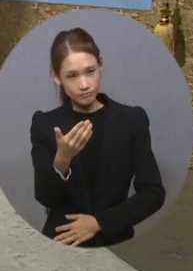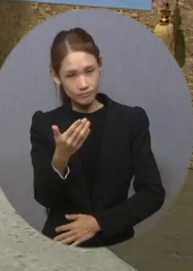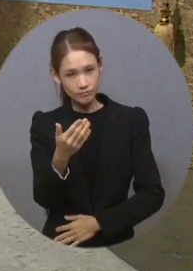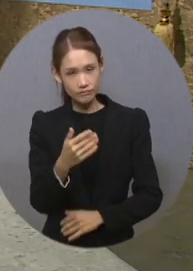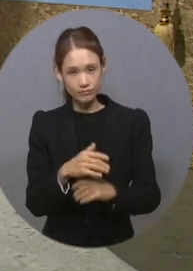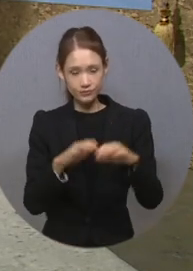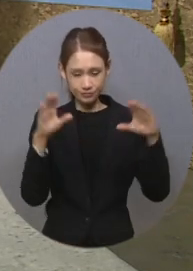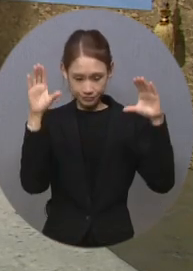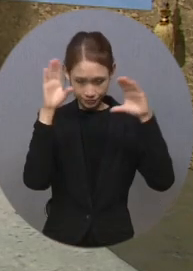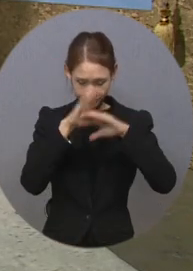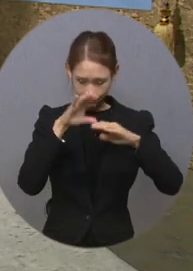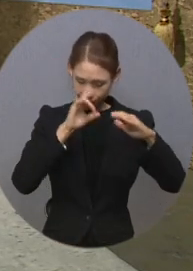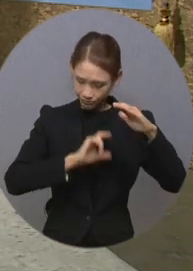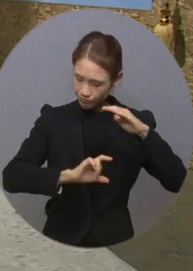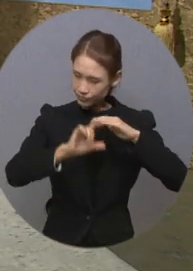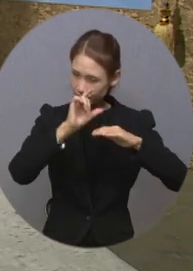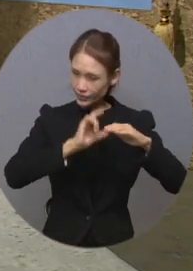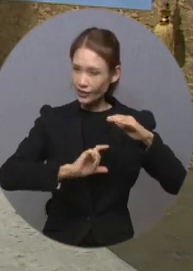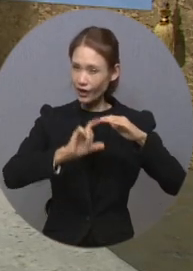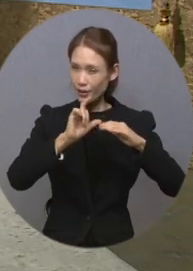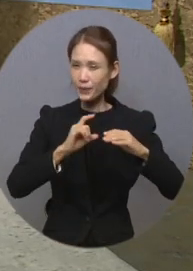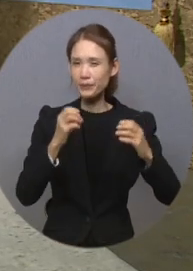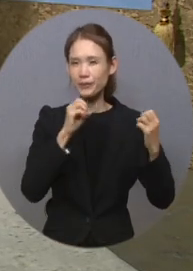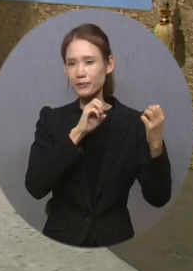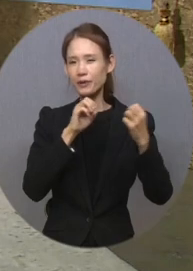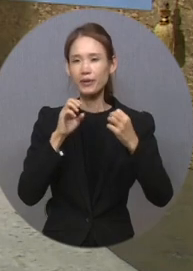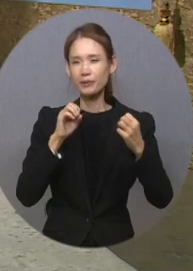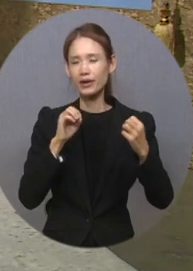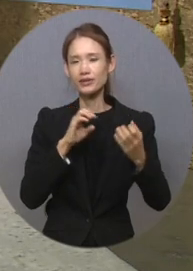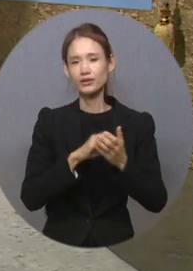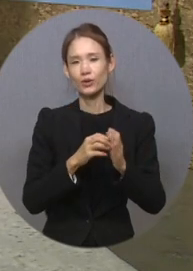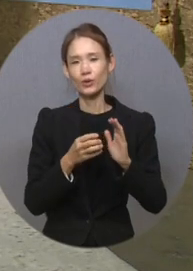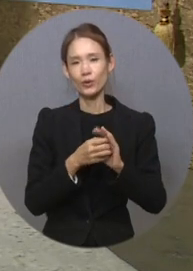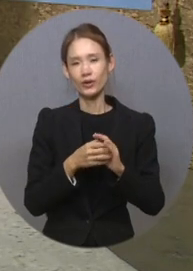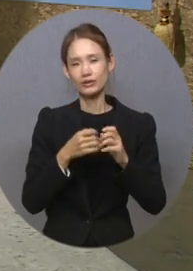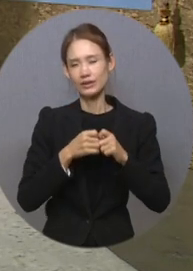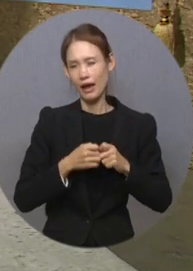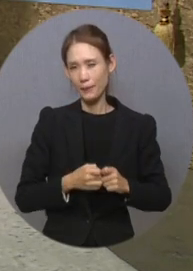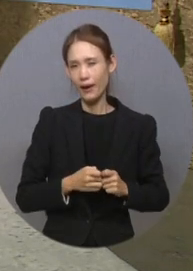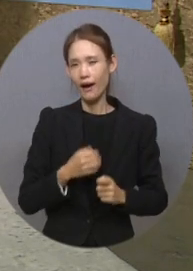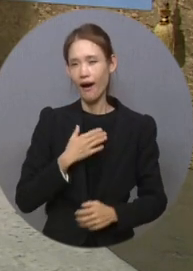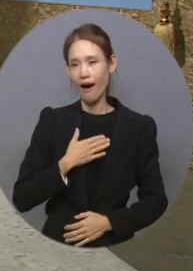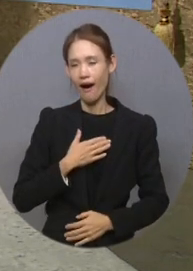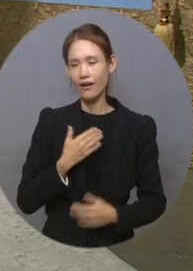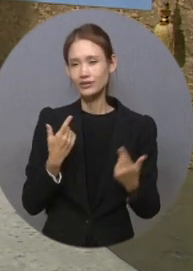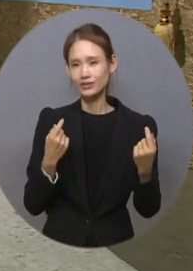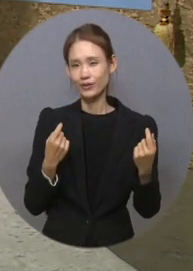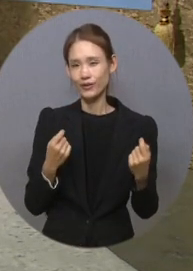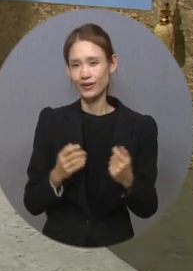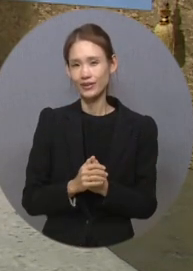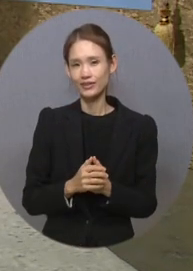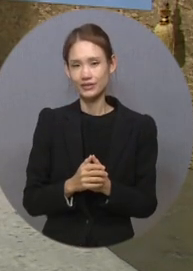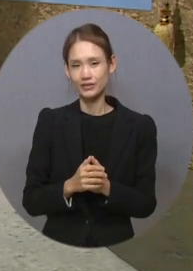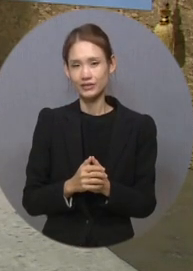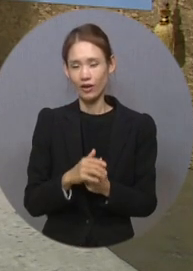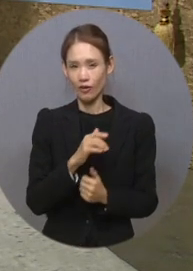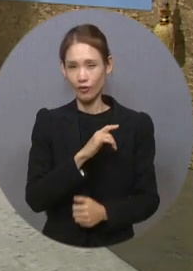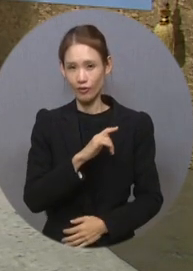이 밤새 이야기하실 수 있을 만큼 정말 이 세밀하게 잘 알고 계신 것 같은데요. 또 여러 가지 정책을 하고